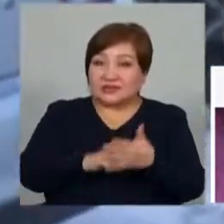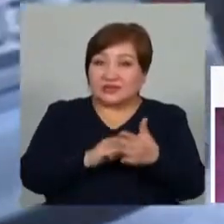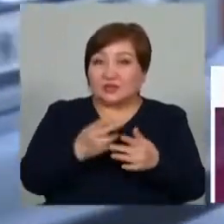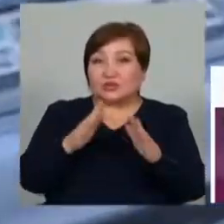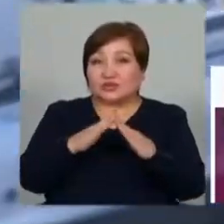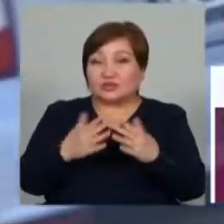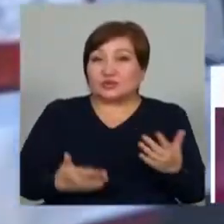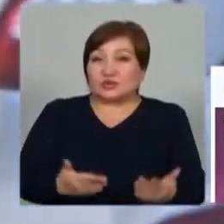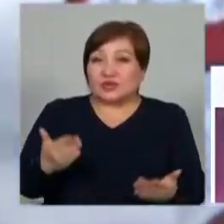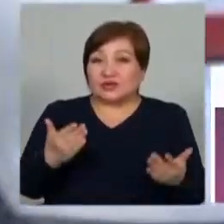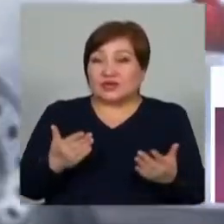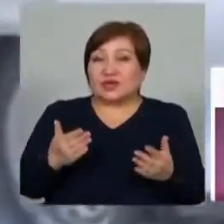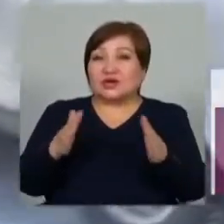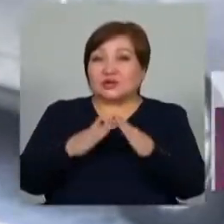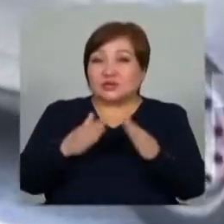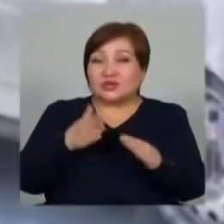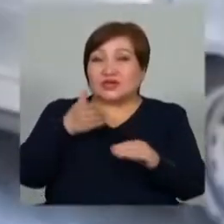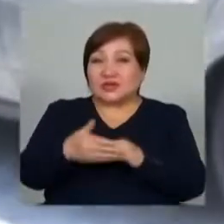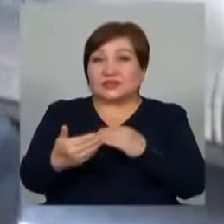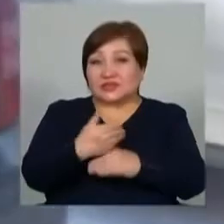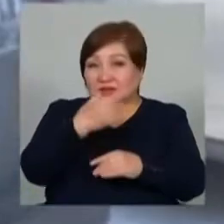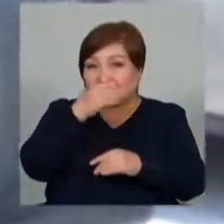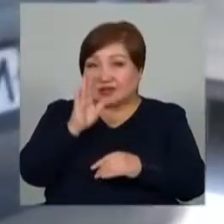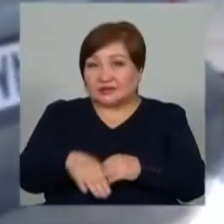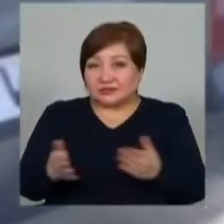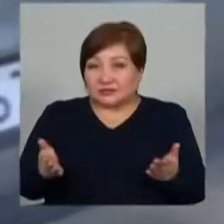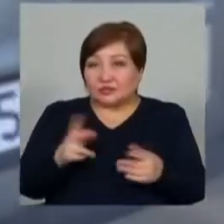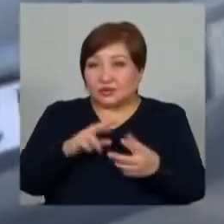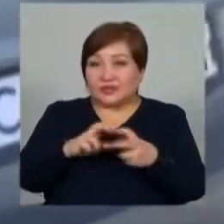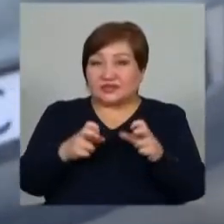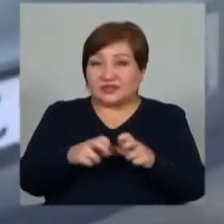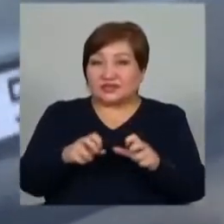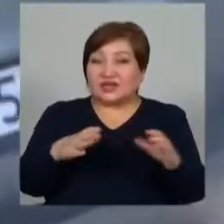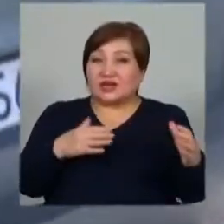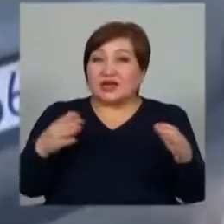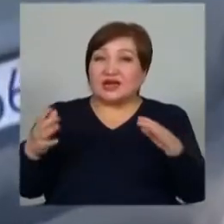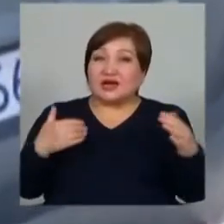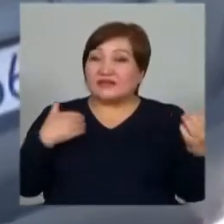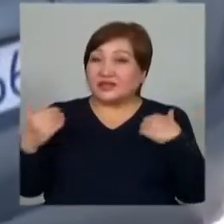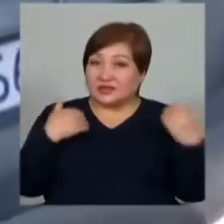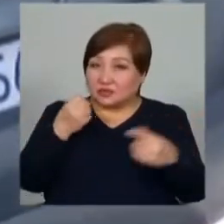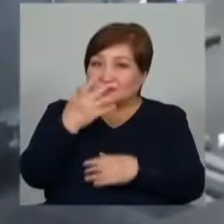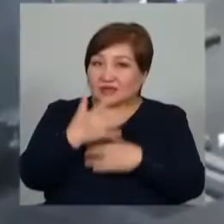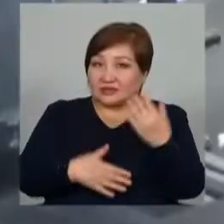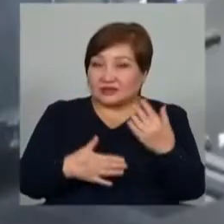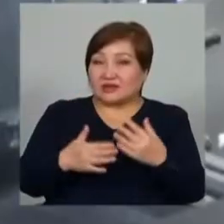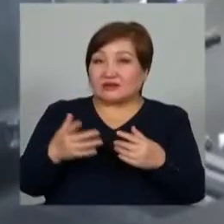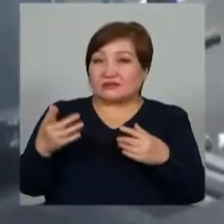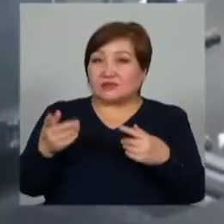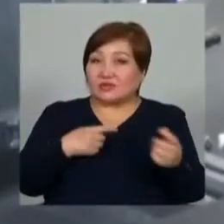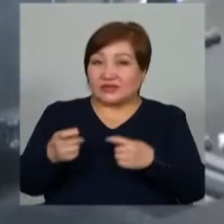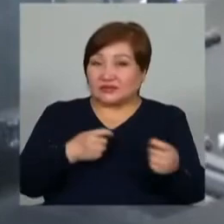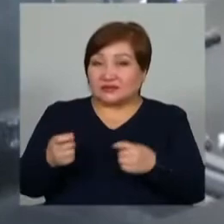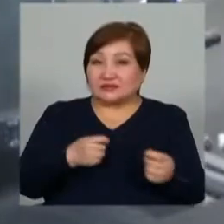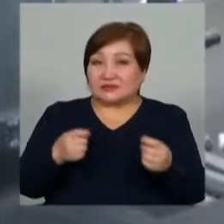тұрғындары үйлеріне көлікпен кіріп шыға алмайды. Ал бұл мәселені де фитнес орталықтың басшылары ескермей отқан көрінеді. Таңғы 7-ден